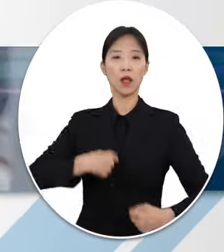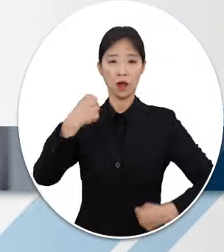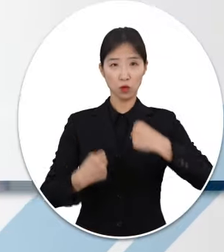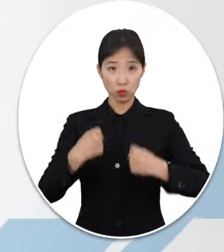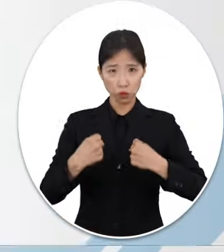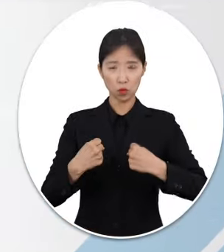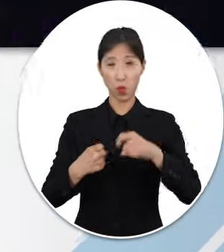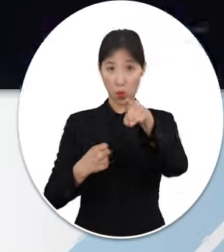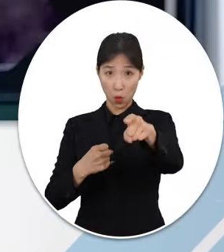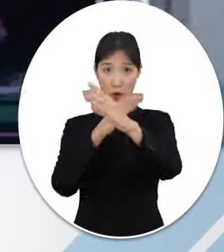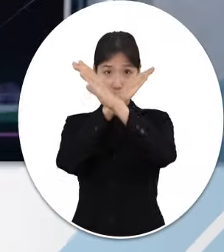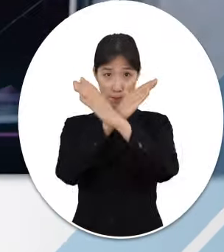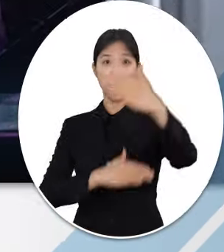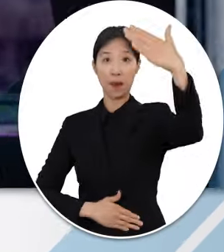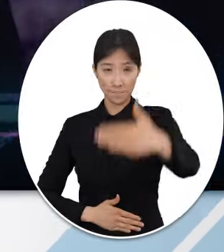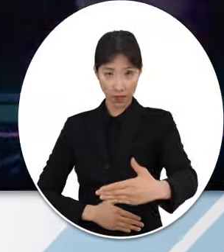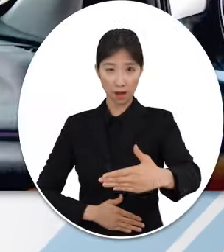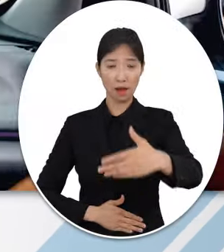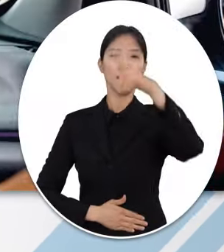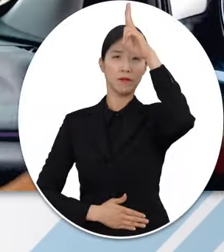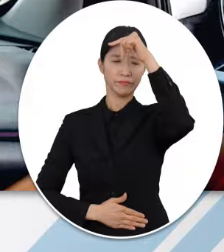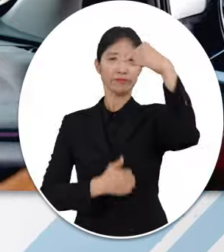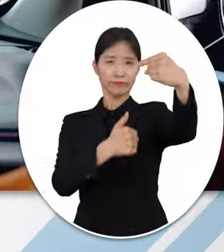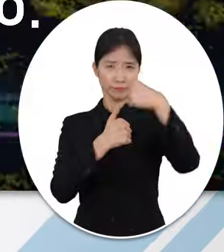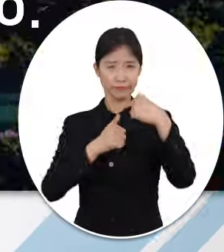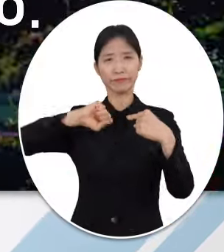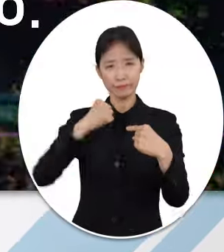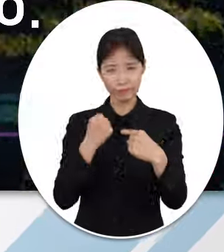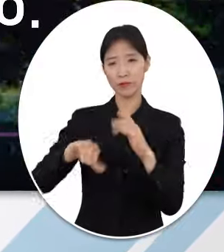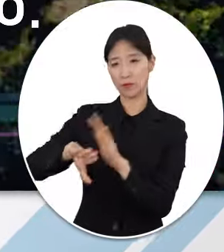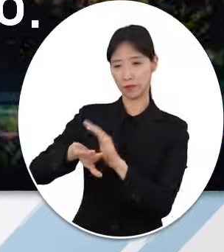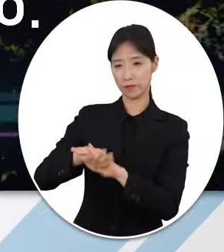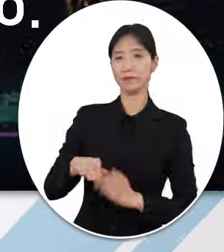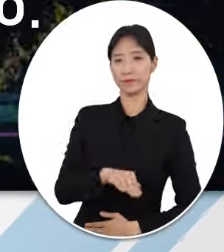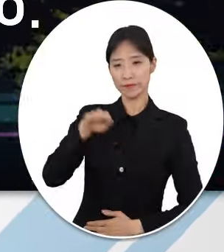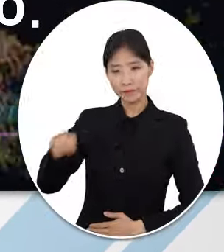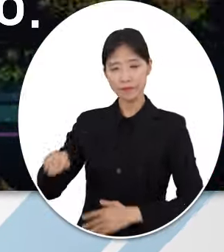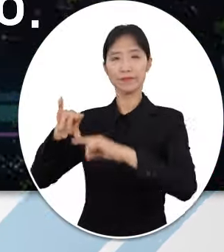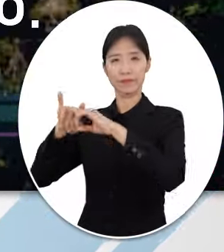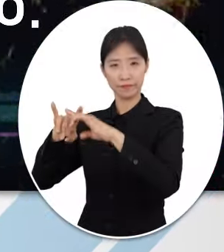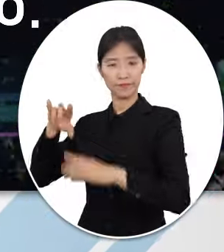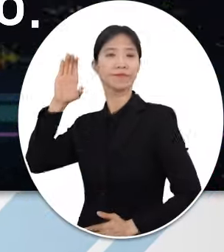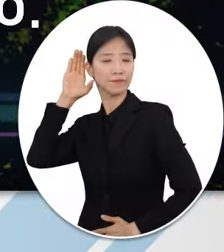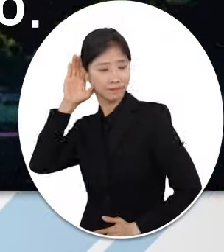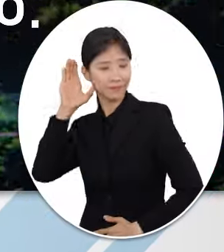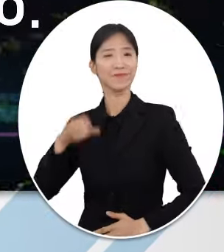일부 통제되는 도로 구간에서 운전 중인 차량은 경찰의 지시에 따라 도로 오른쪽에 정차한 후